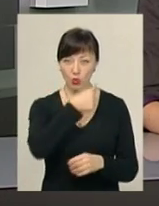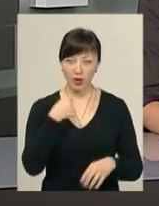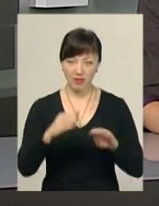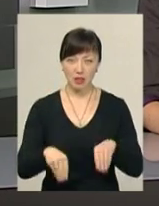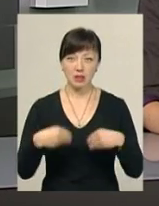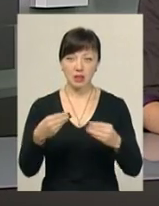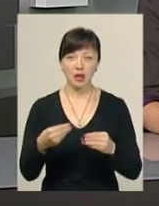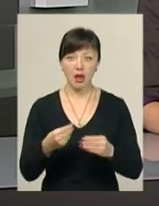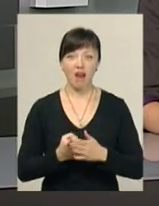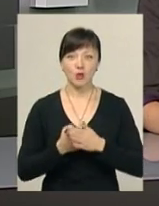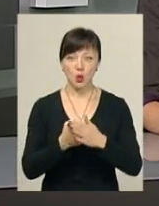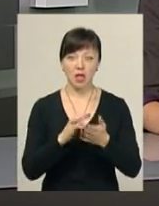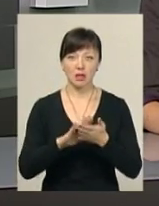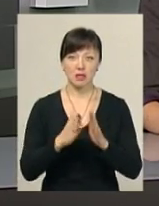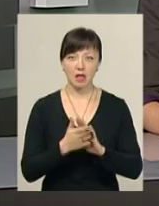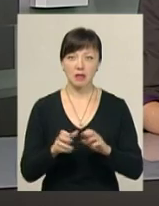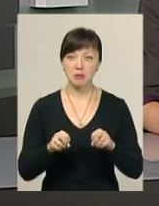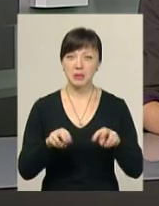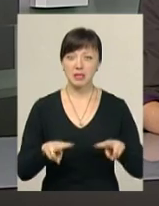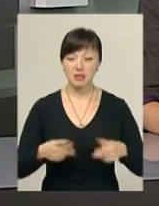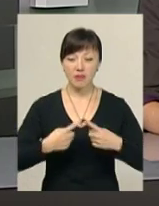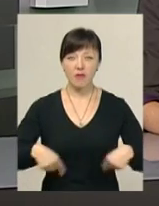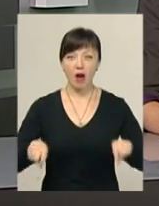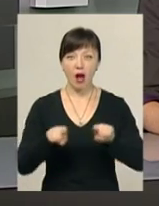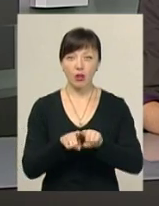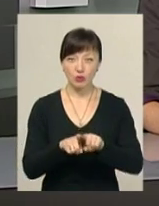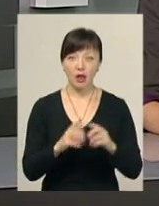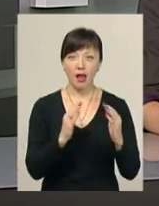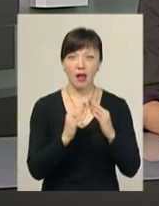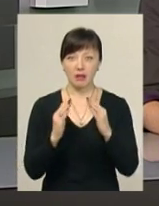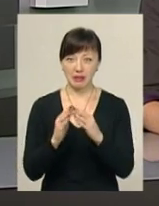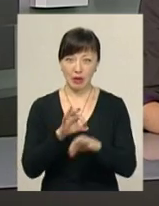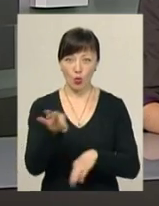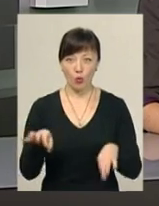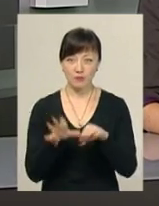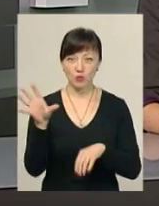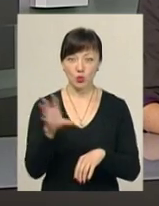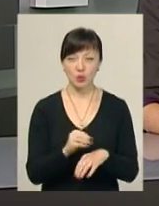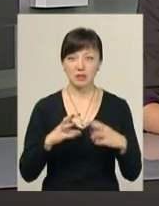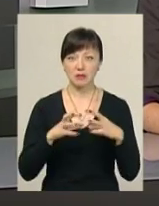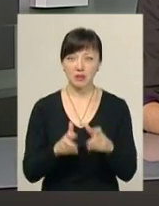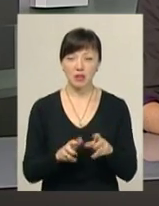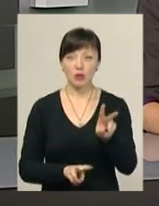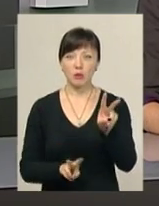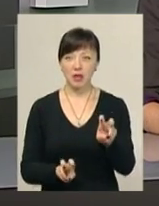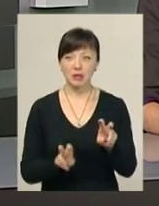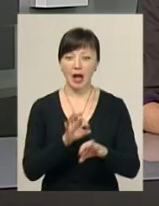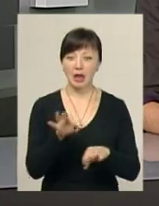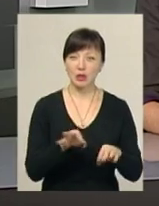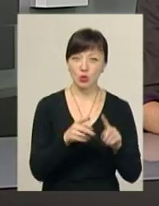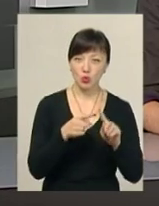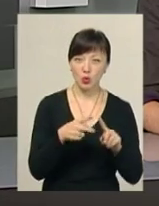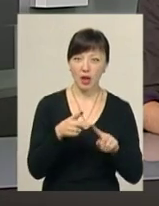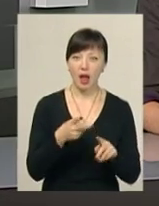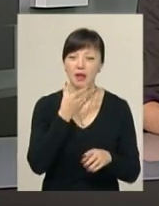надає авторитетний статус фахівцям в галузі нерухомості з усього світу. Нагороди тут отримують у номінаціях «Архітектура»,